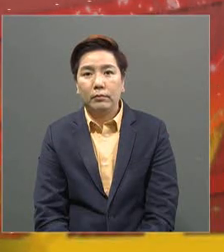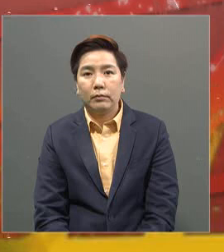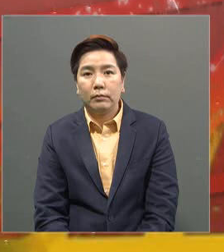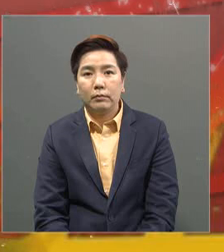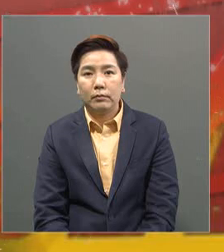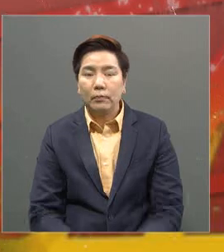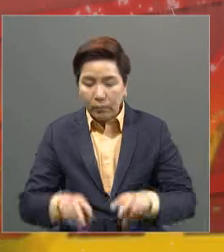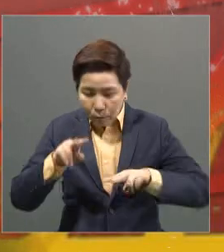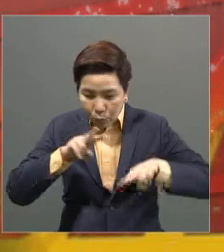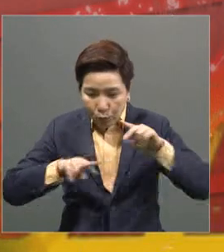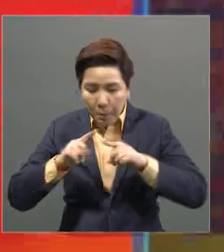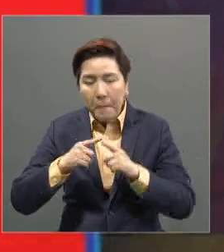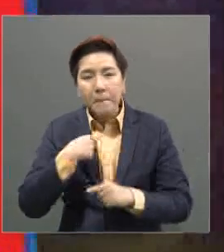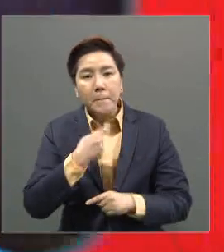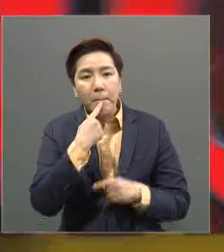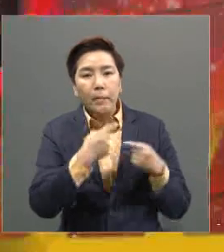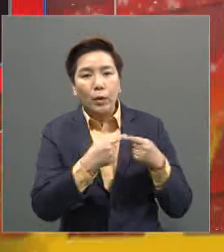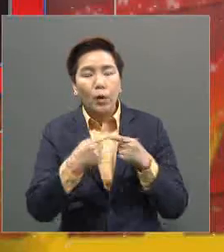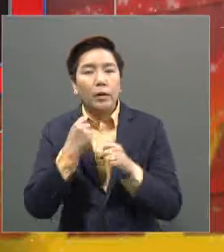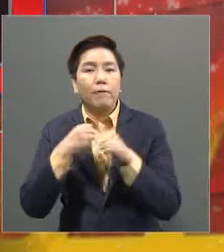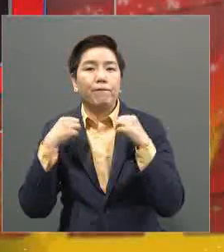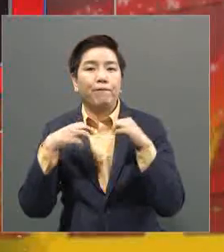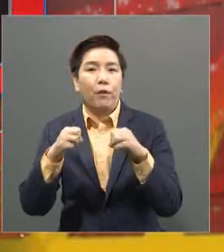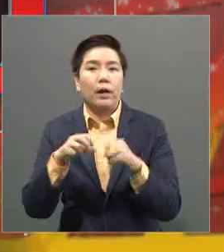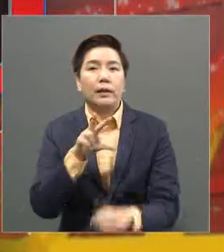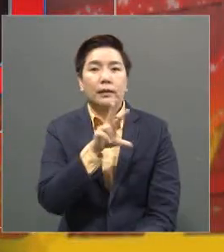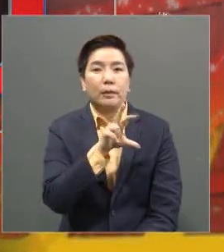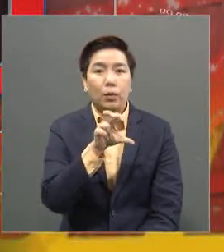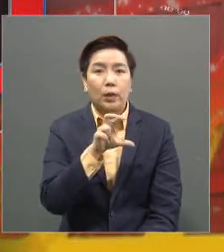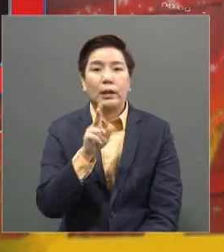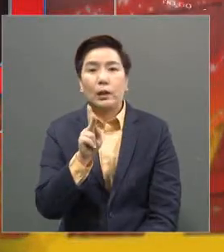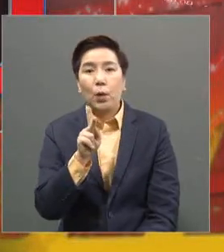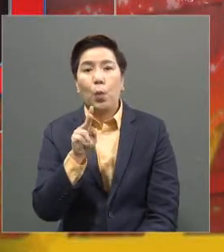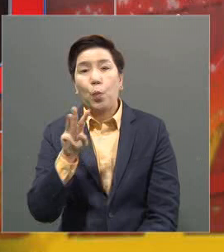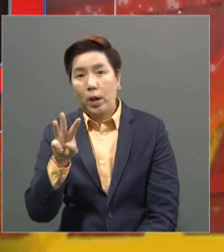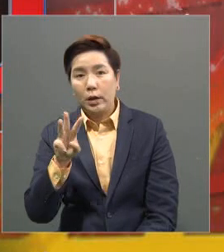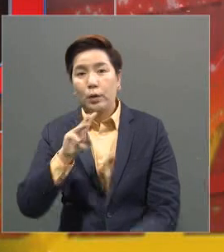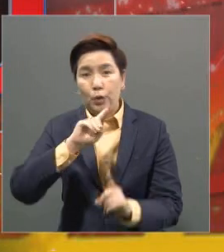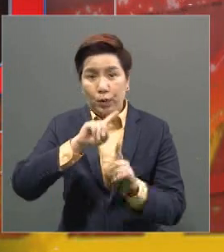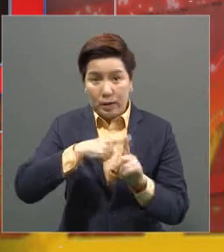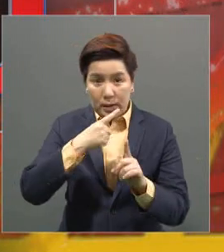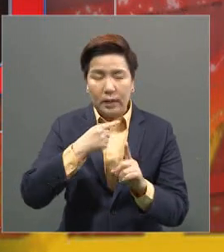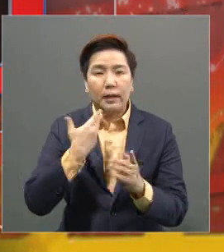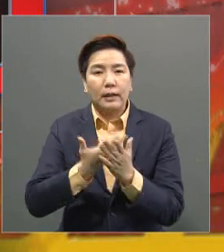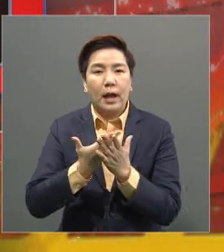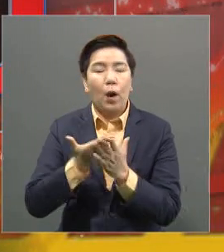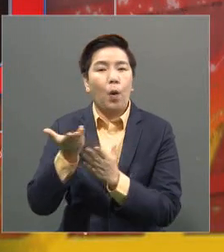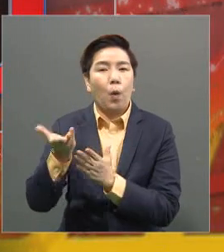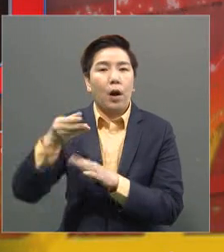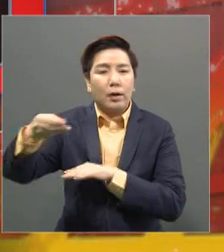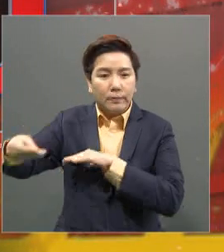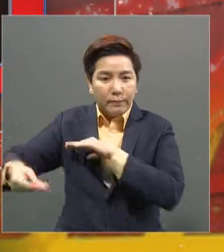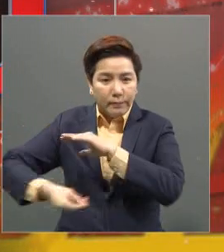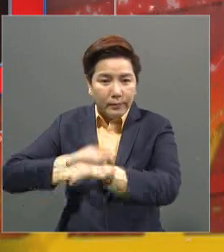ตรวจสอบแชร์บอกต่อที่ว่าใช้ไฟฟ้าไม่เกิน300กิโลวัตต์ชั่วโมงต่อเดือนสามารถขอเงินอุดหนุนคืนเงิน